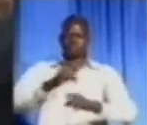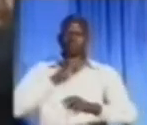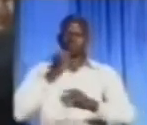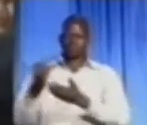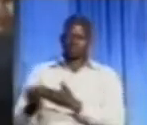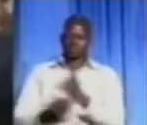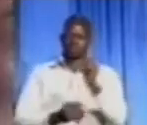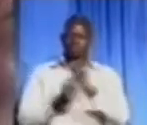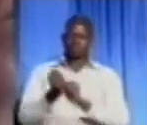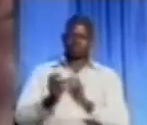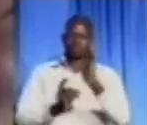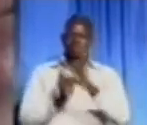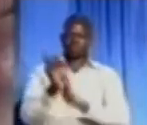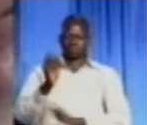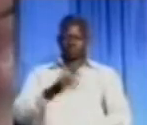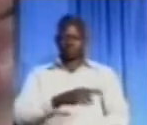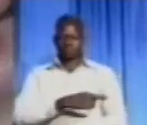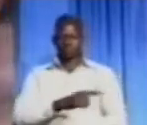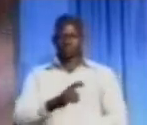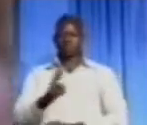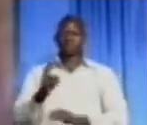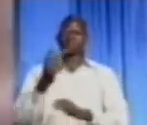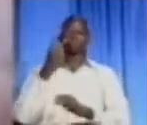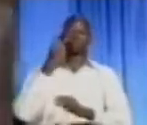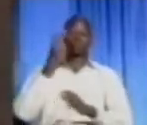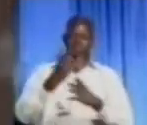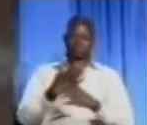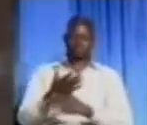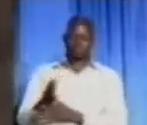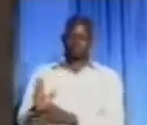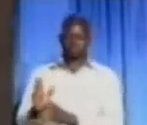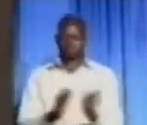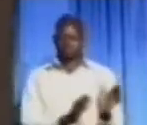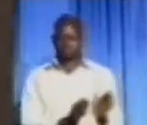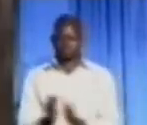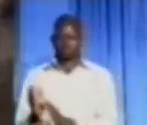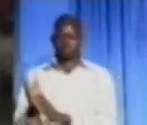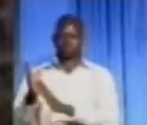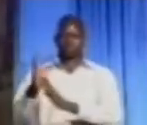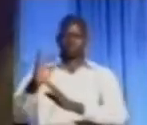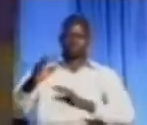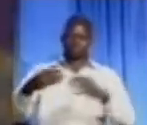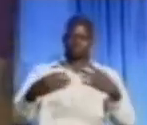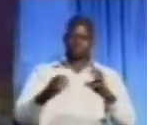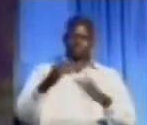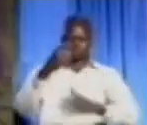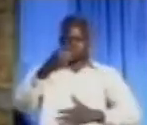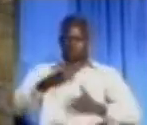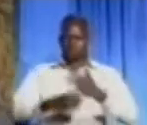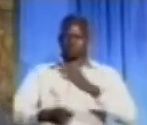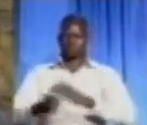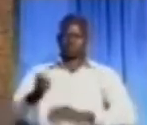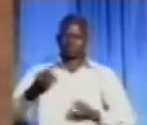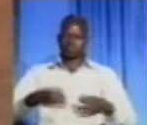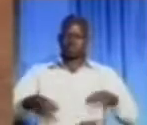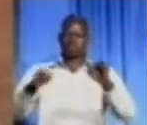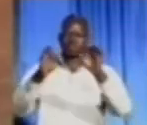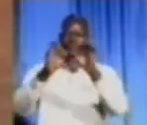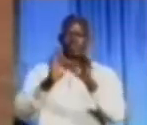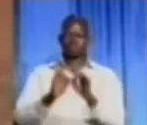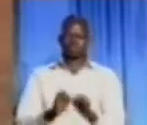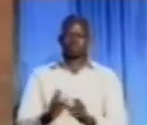au développement de la région en termes de désenclavement, d'amélioration du trafic et de valorisation des potentialités.